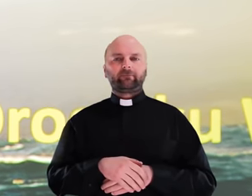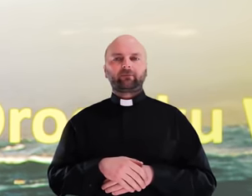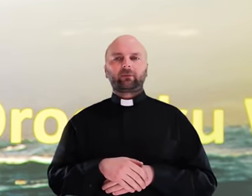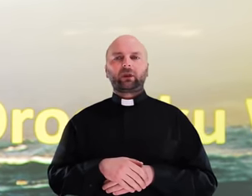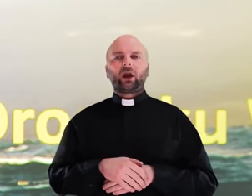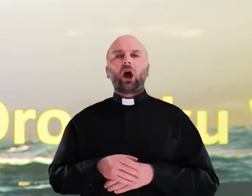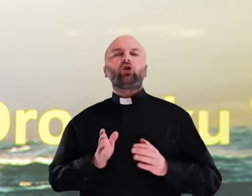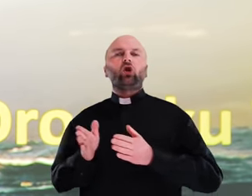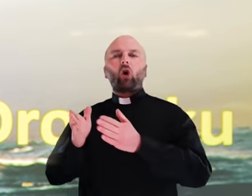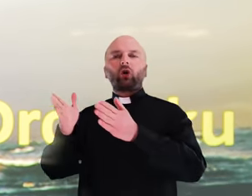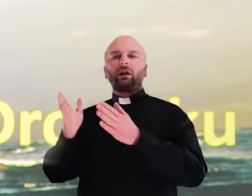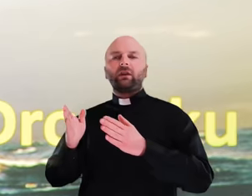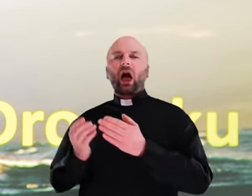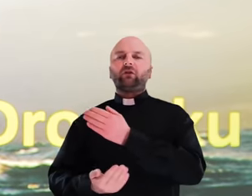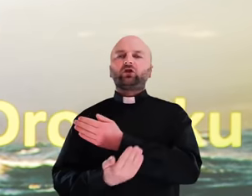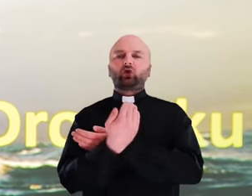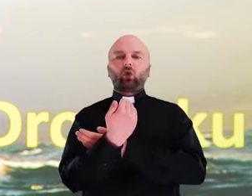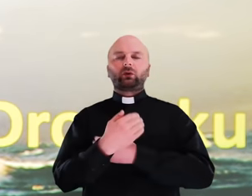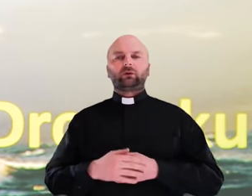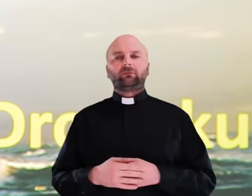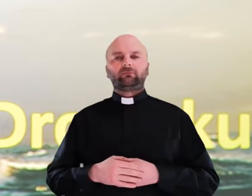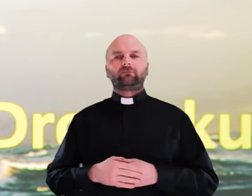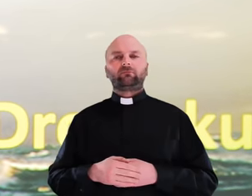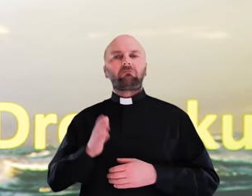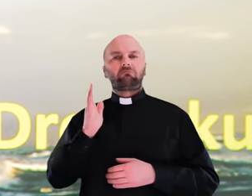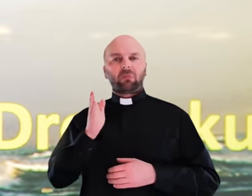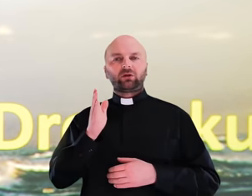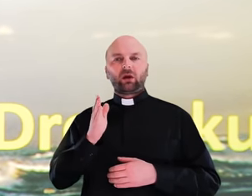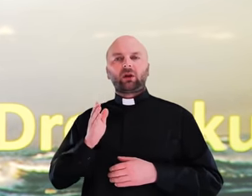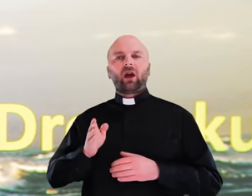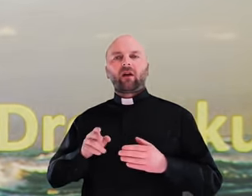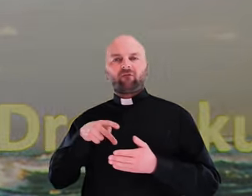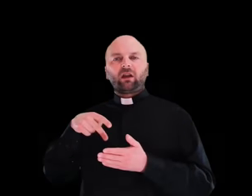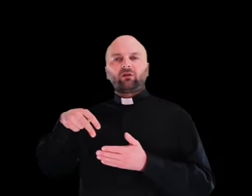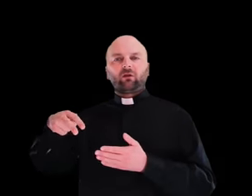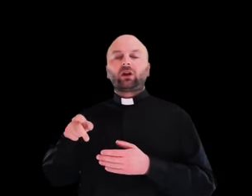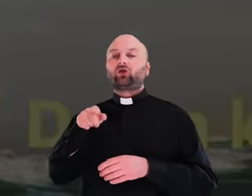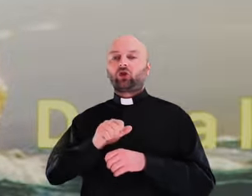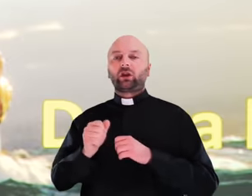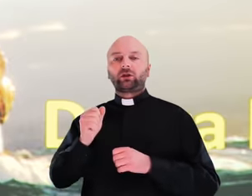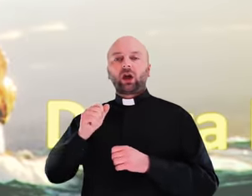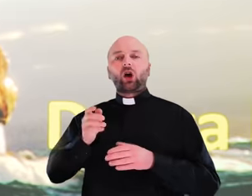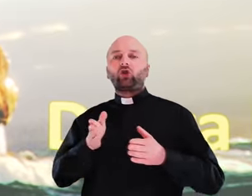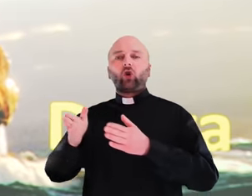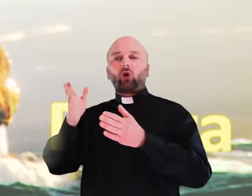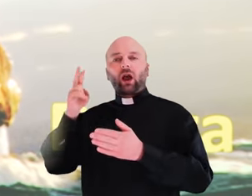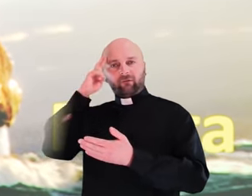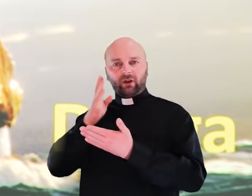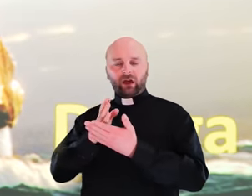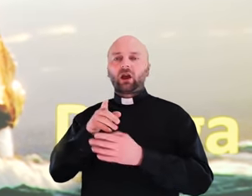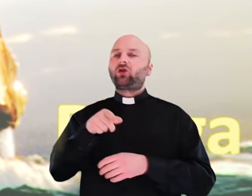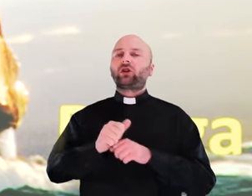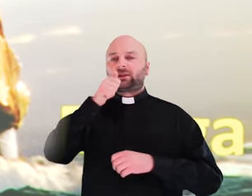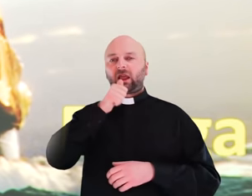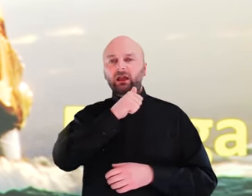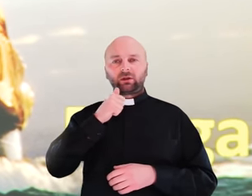Droga na wschód, którą przemierzymy podczas tych rekolekcji, to prawdziwa droga wiary. To tajemnica, którą